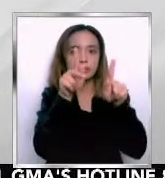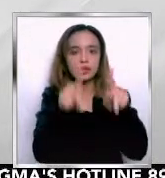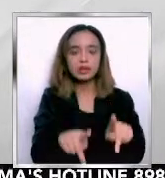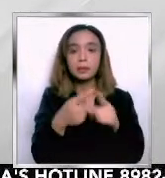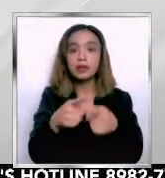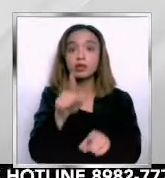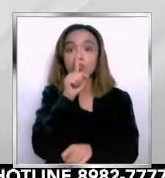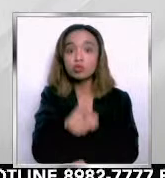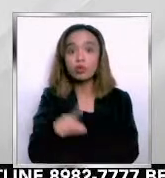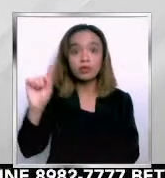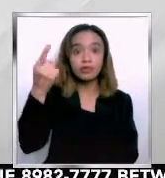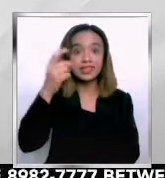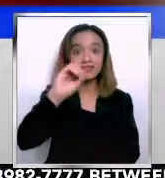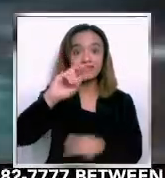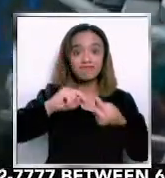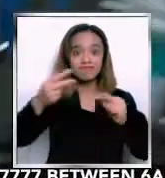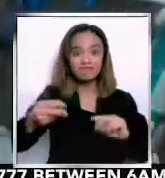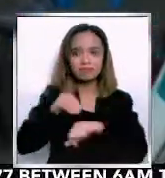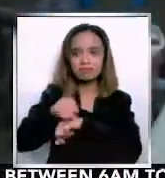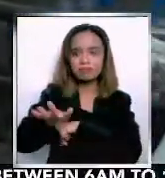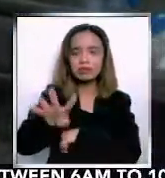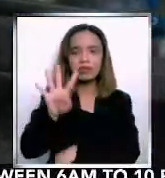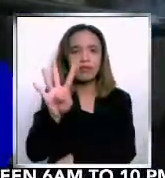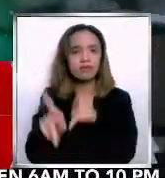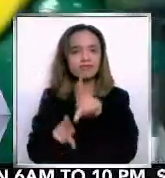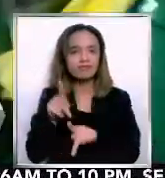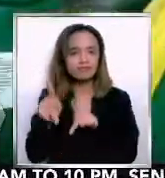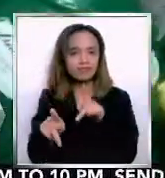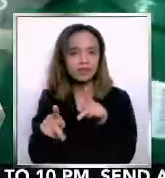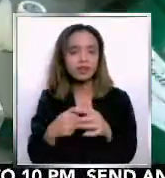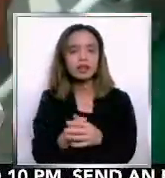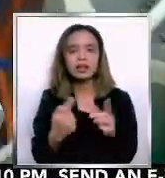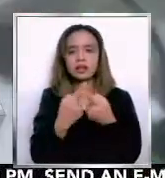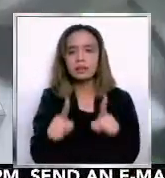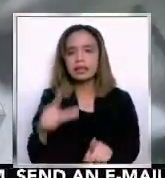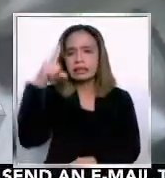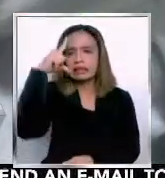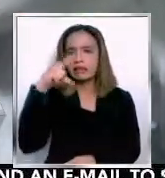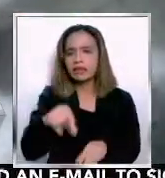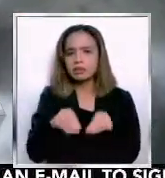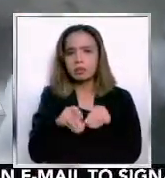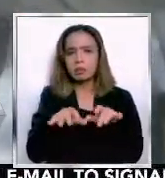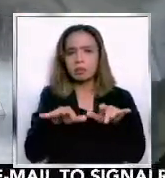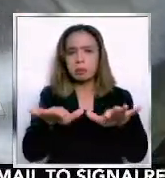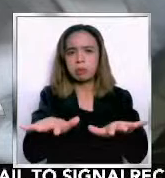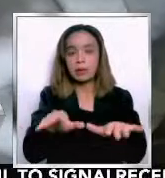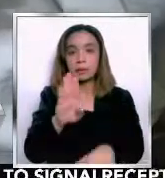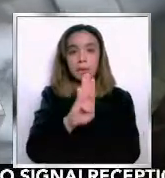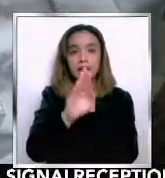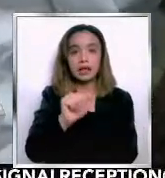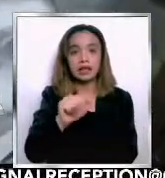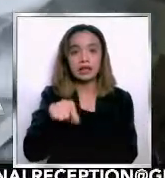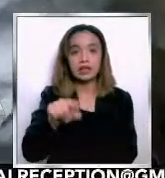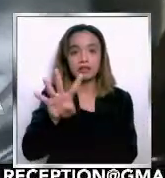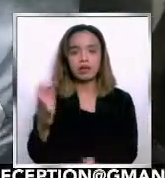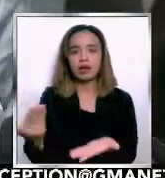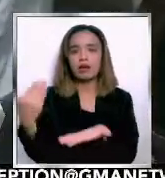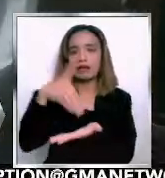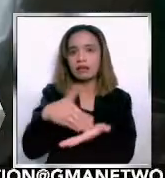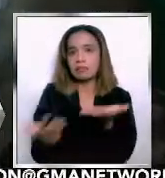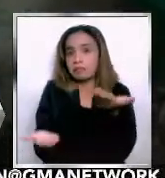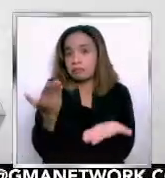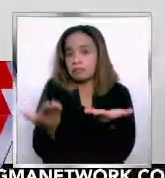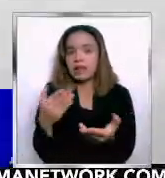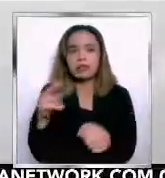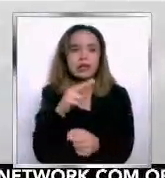umabot ng 4 yung reproduction number. Pero dahil mabilis kumalat ang BA.4, baka malunod ulit ang mga ospital at health